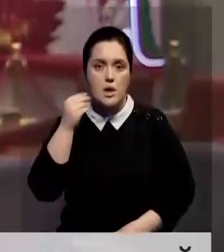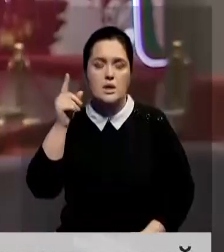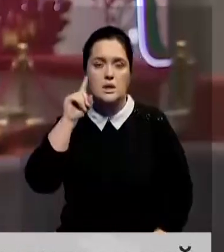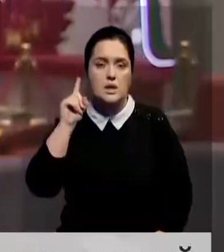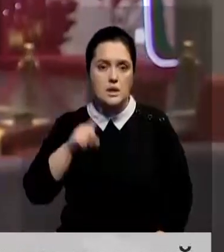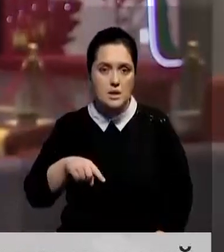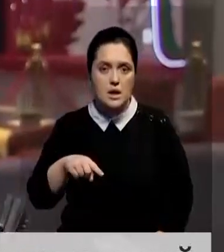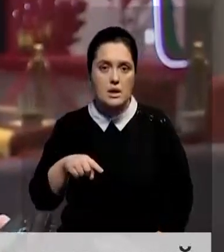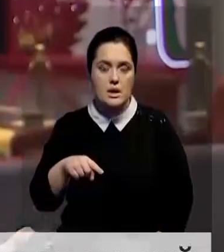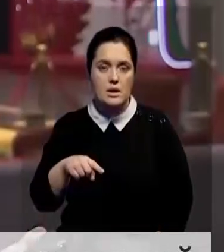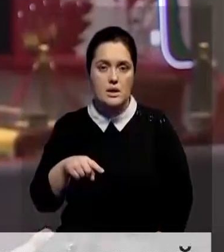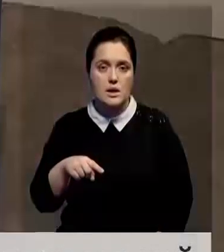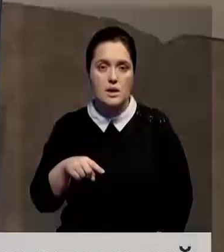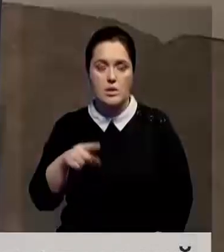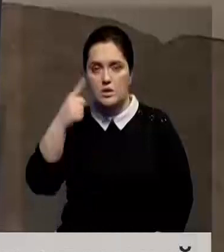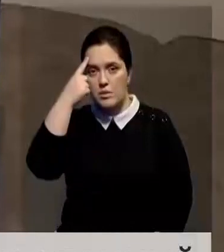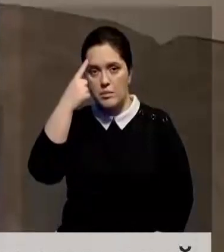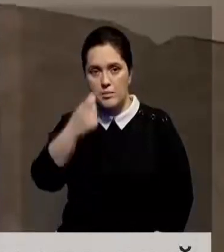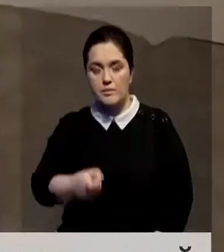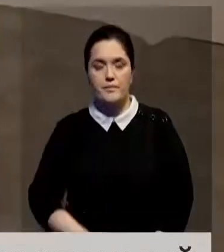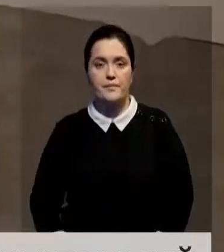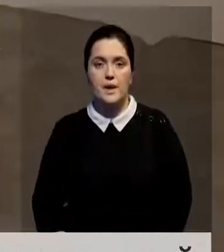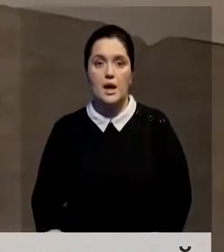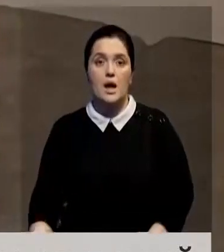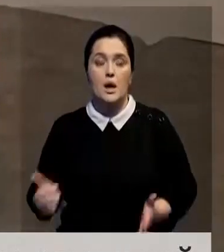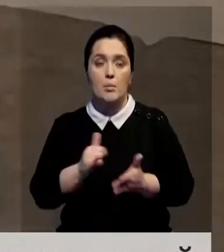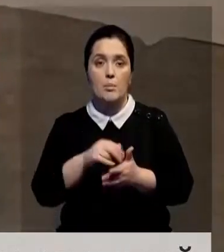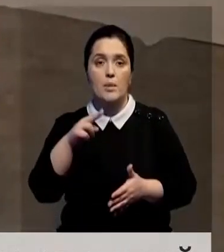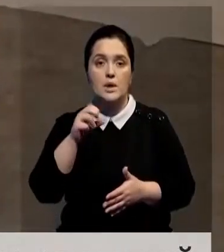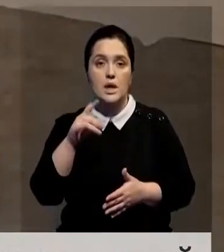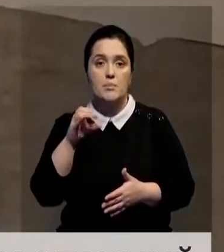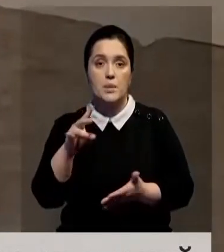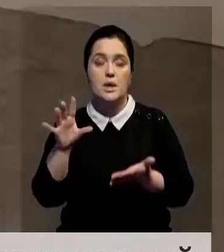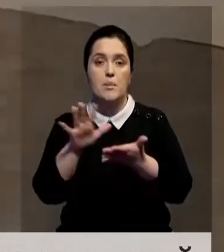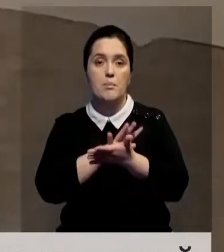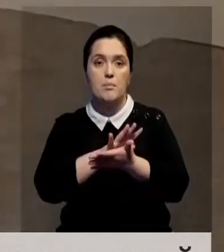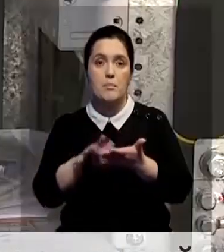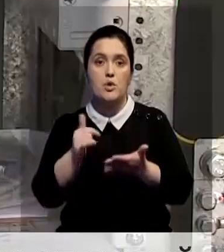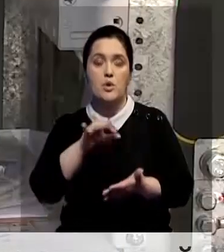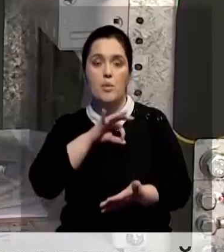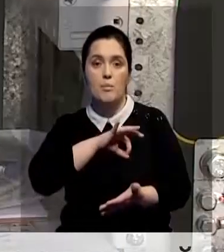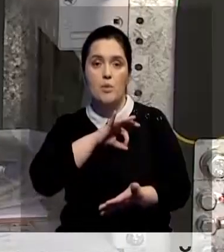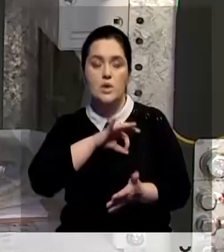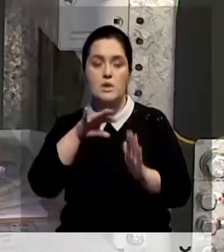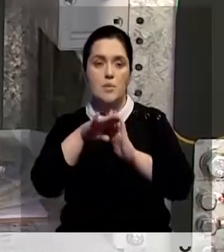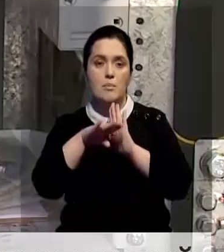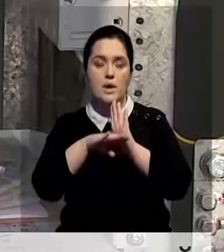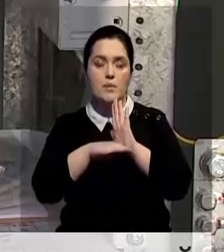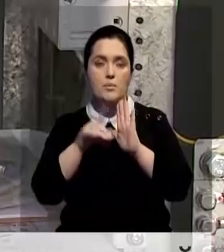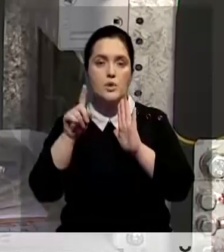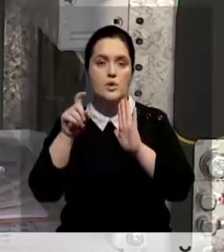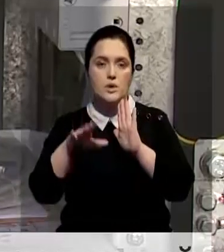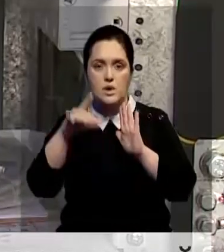знают. Ну, все равно это как напоминание. Приложение Дармен бесплатное. Уже сейчас активными пользователями программы являются около 100